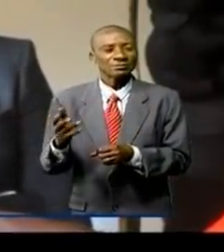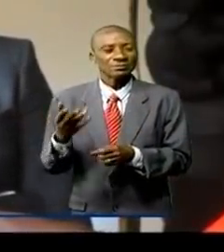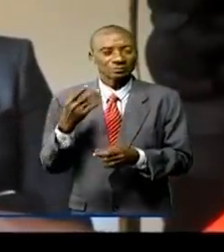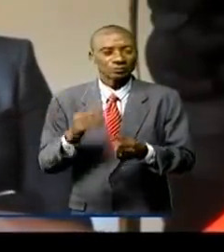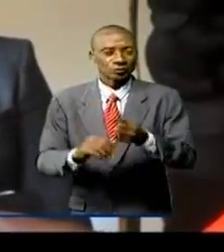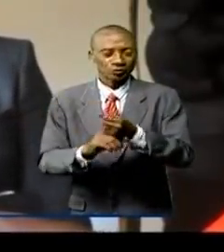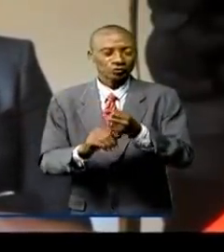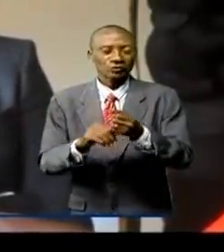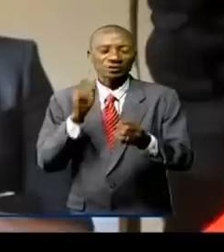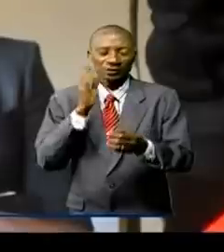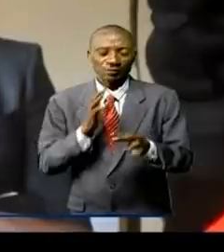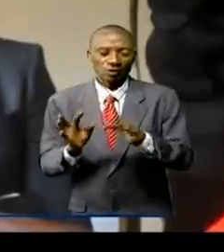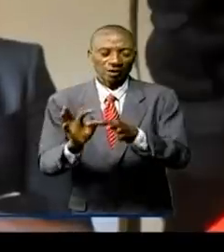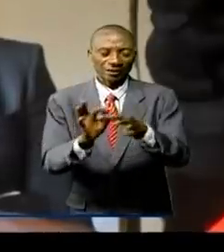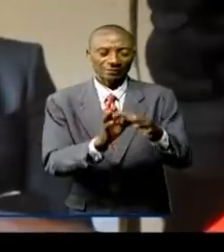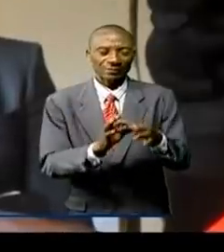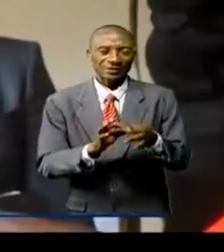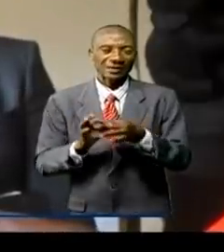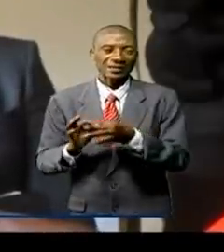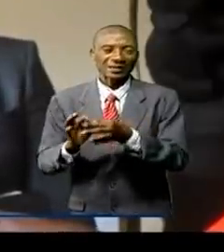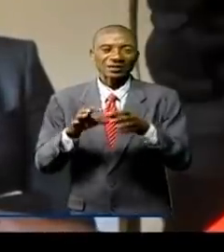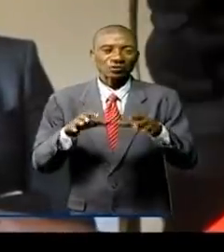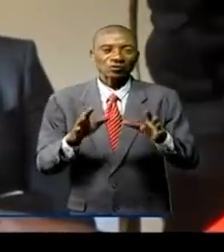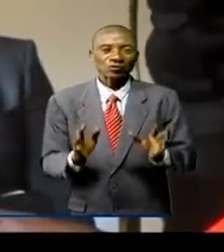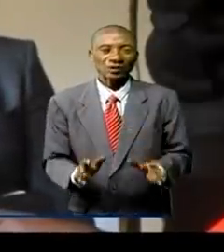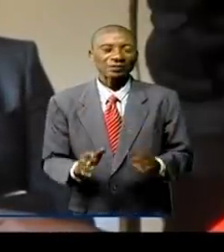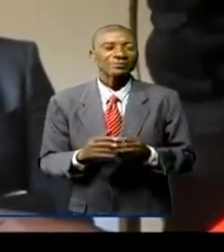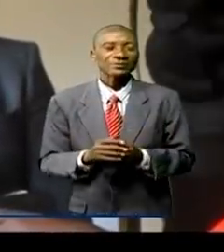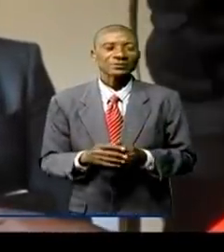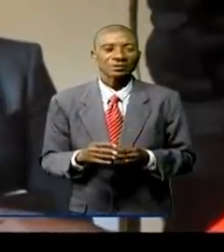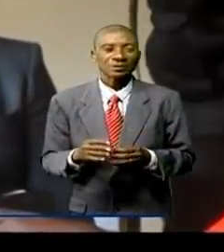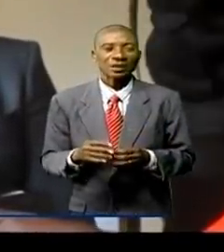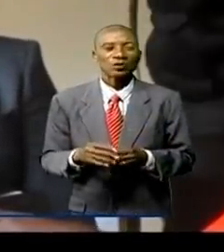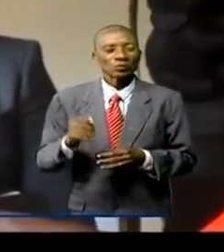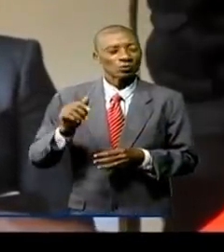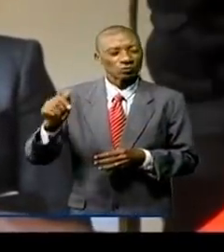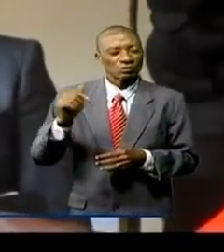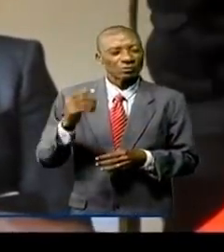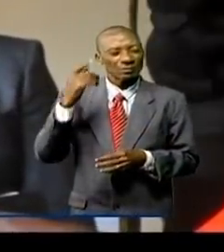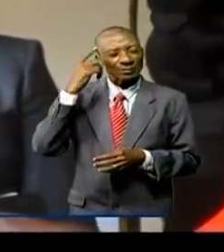l'entrepreneuriat congolais, je me suis dit, voilà les maillons qui manquaient pour que réellement